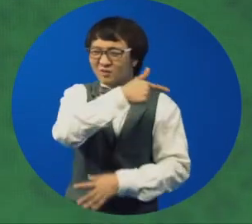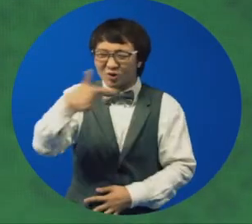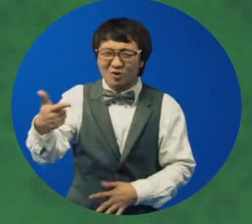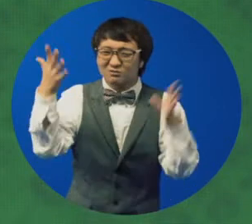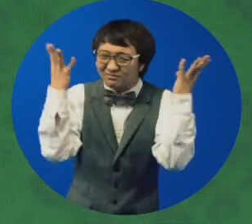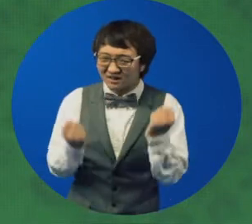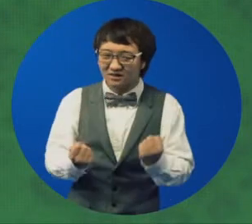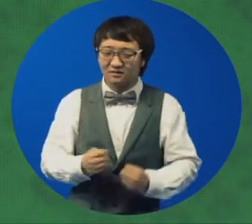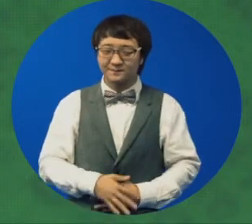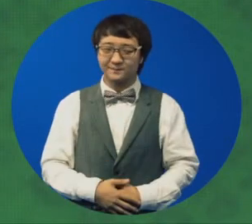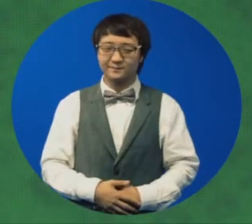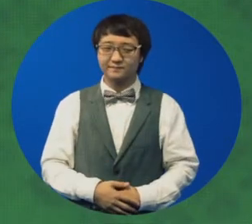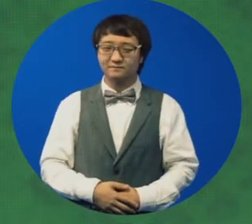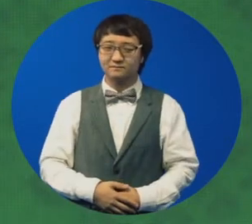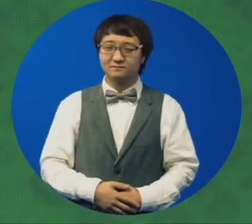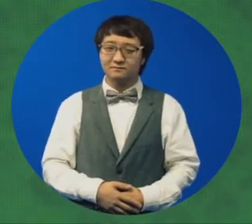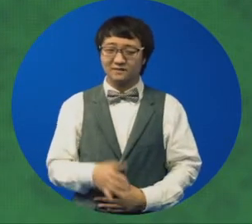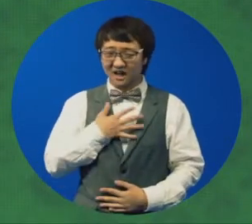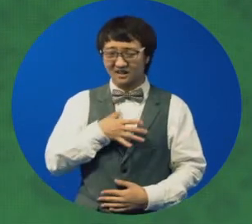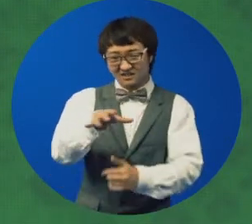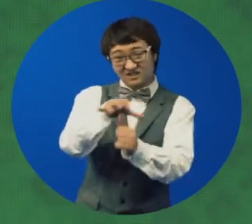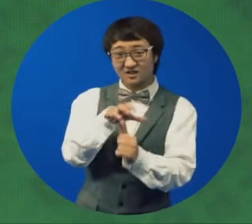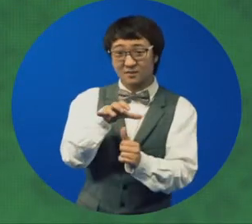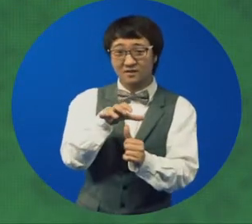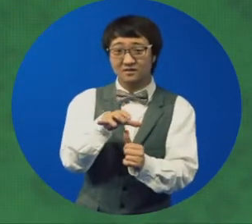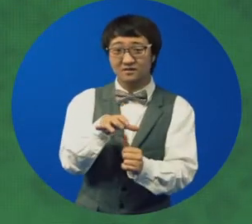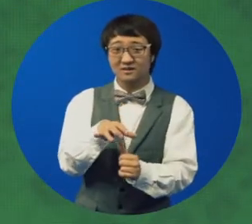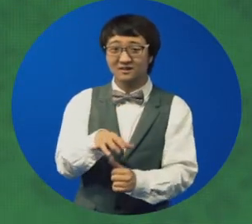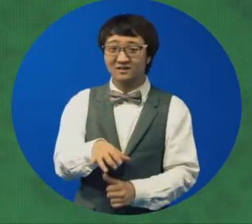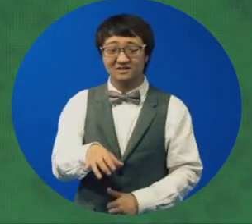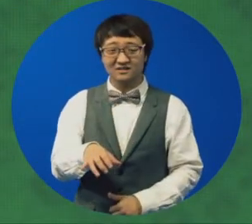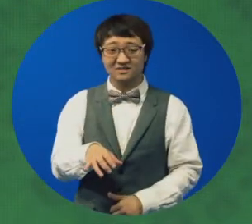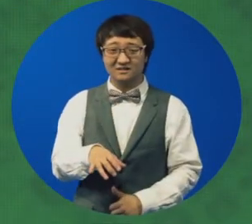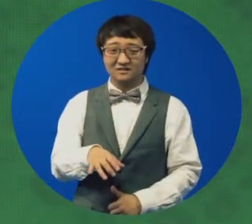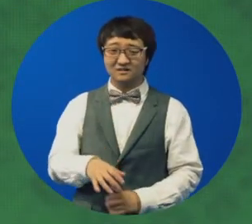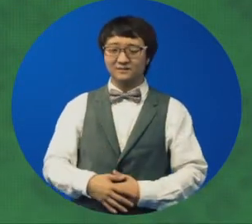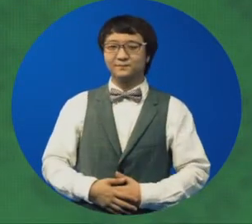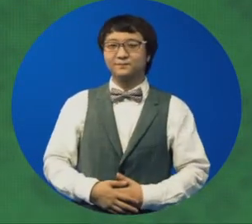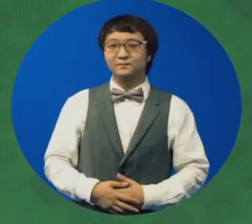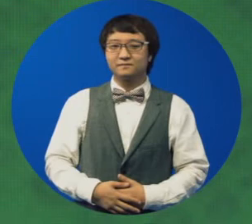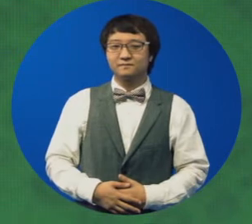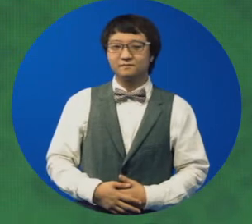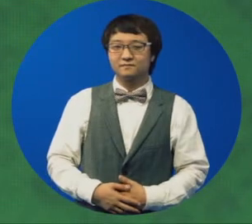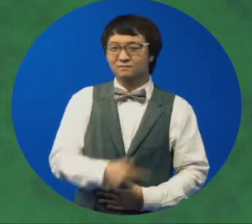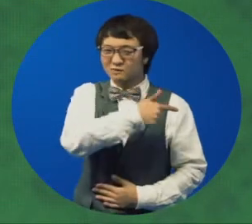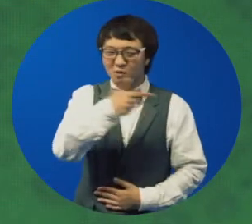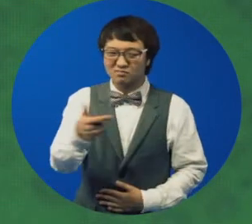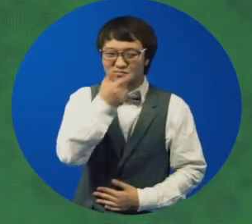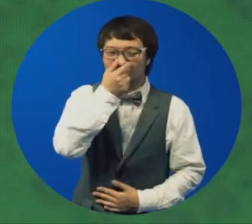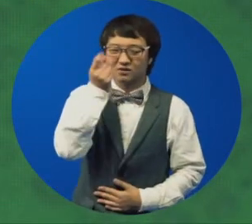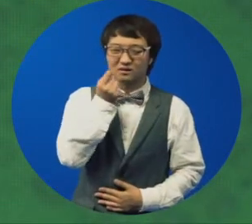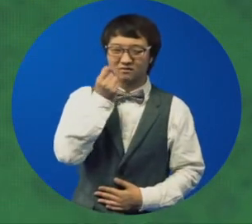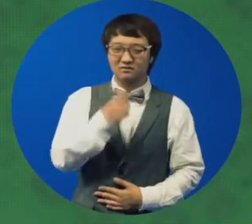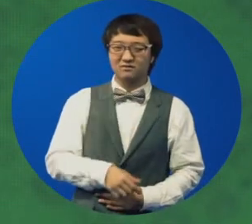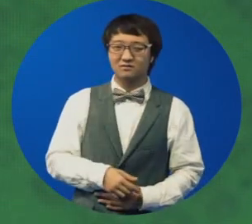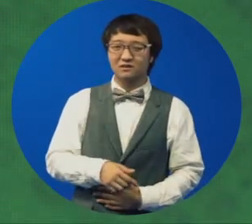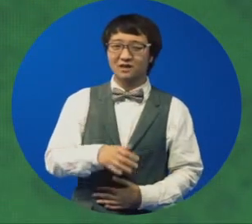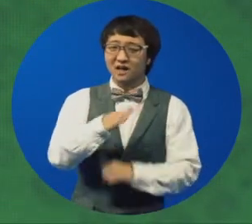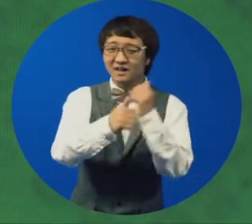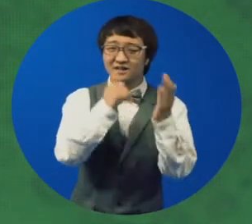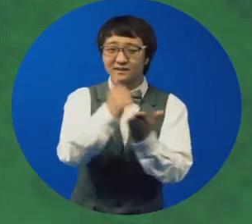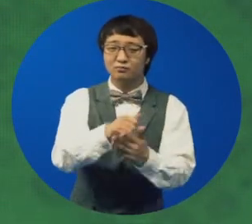나 쓰시려면 내 성격도 좀 고쳐야 되고 너무나 부족해요. 하나님이